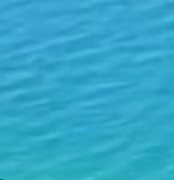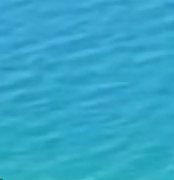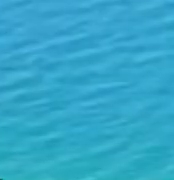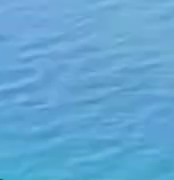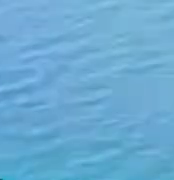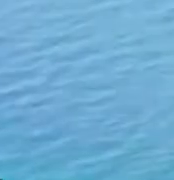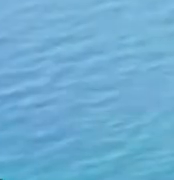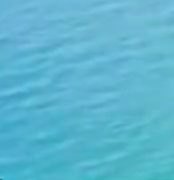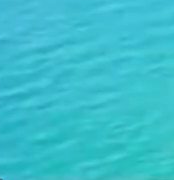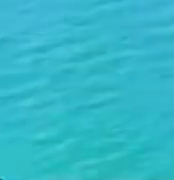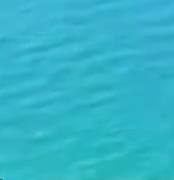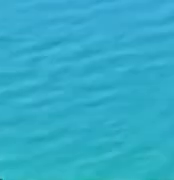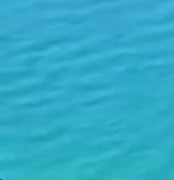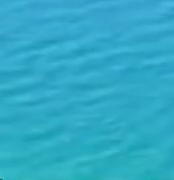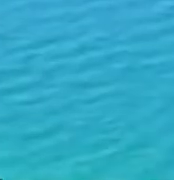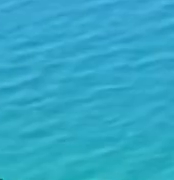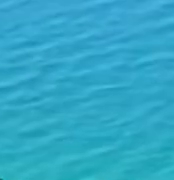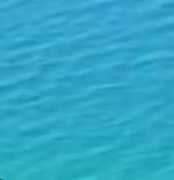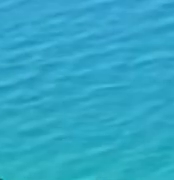patunay nito.